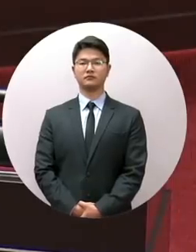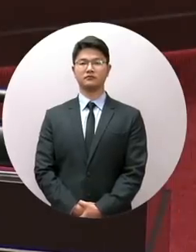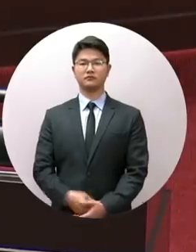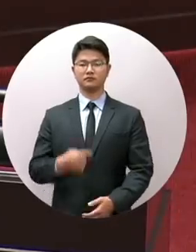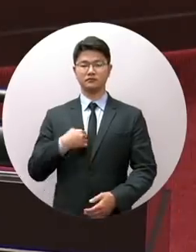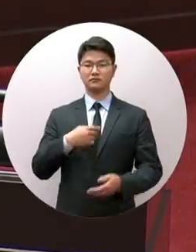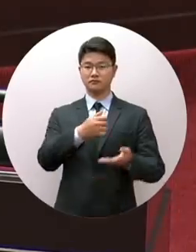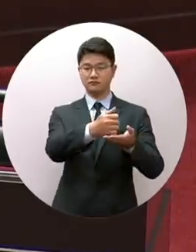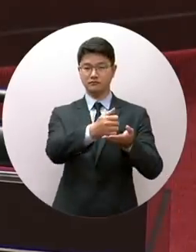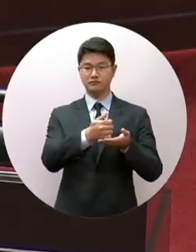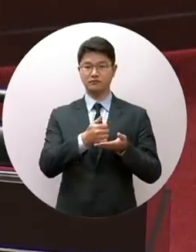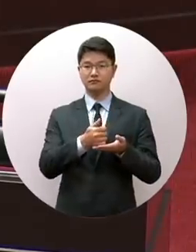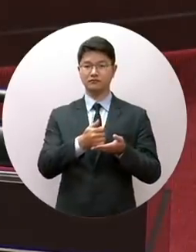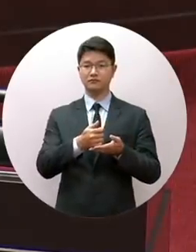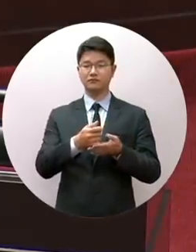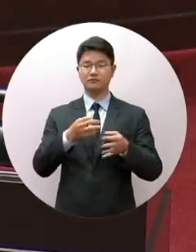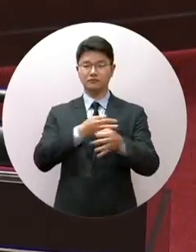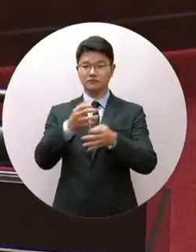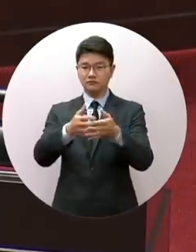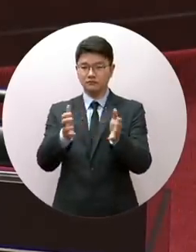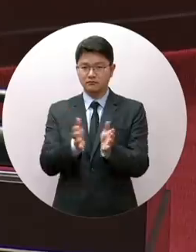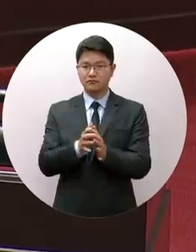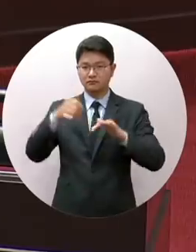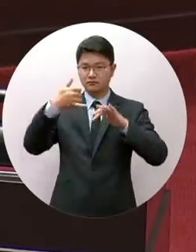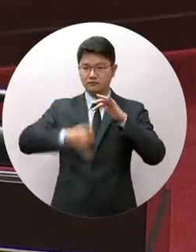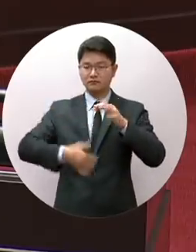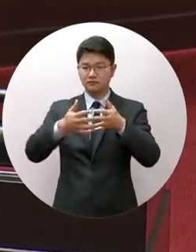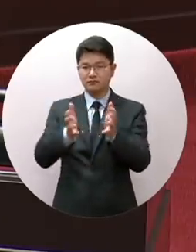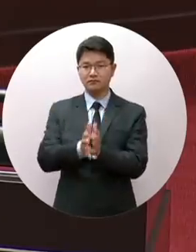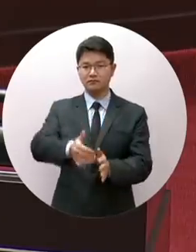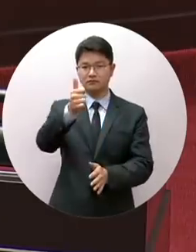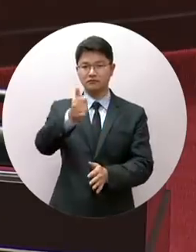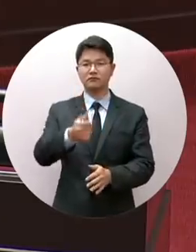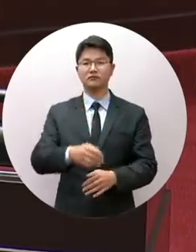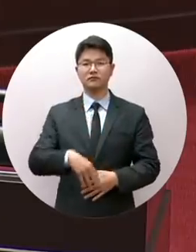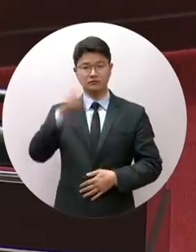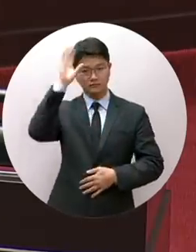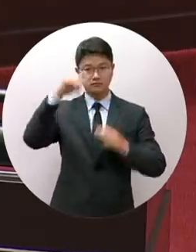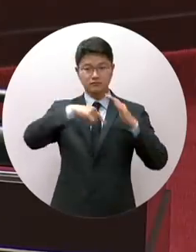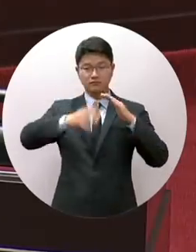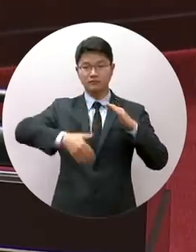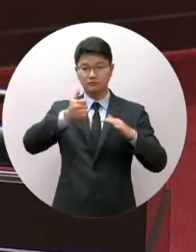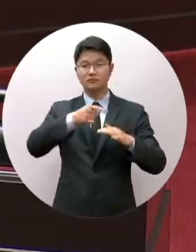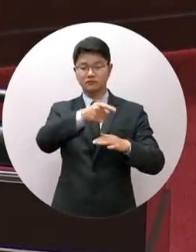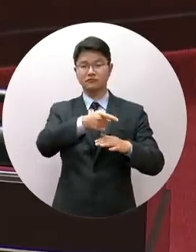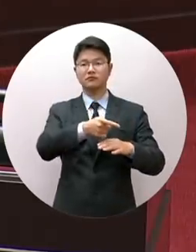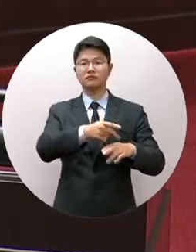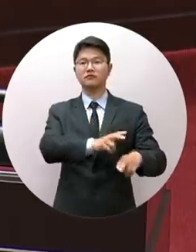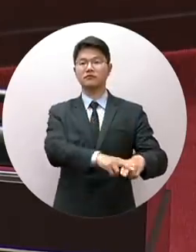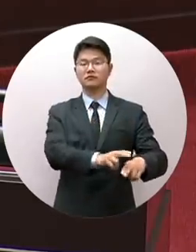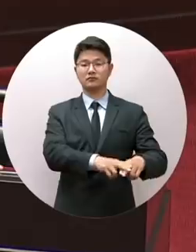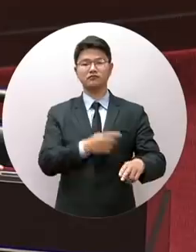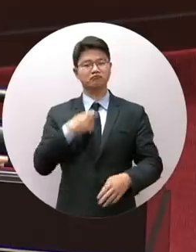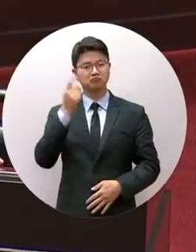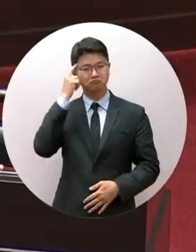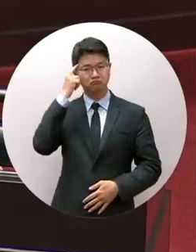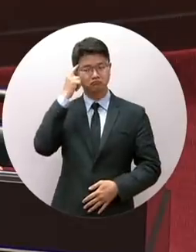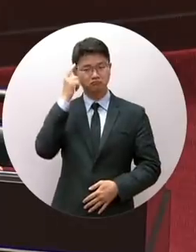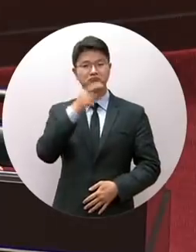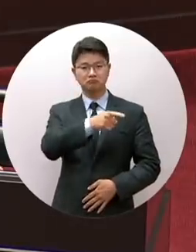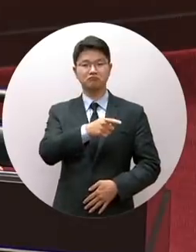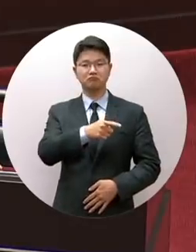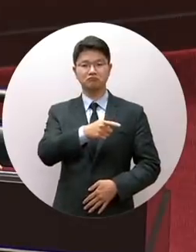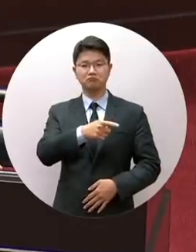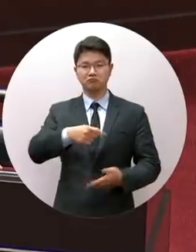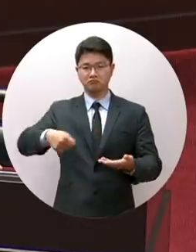我要请经济部沈部长。 经济部沈部长， 朱院长，请在座位上哈，因为我觉得你需要做笔